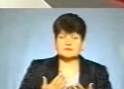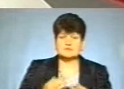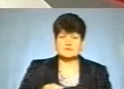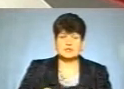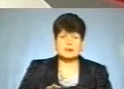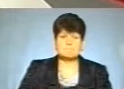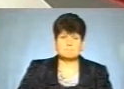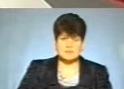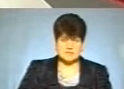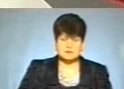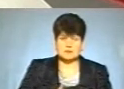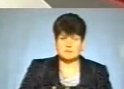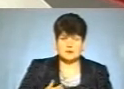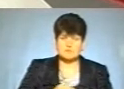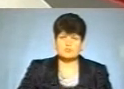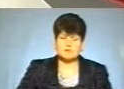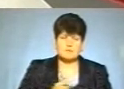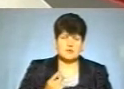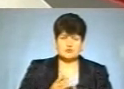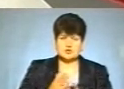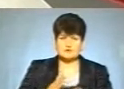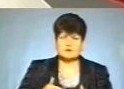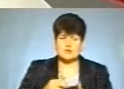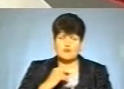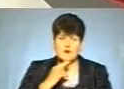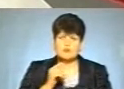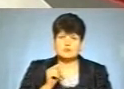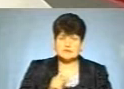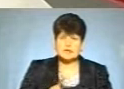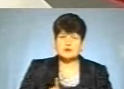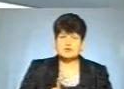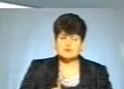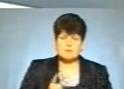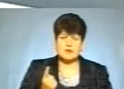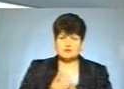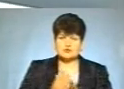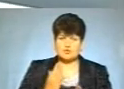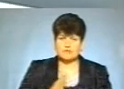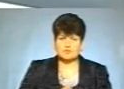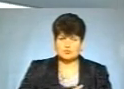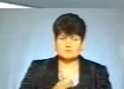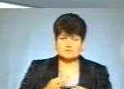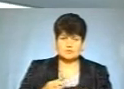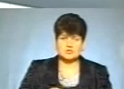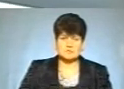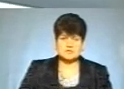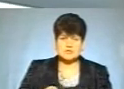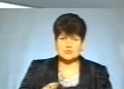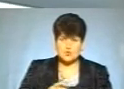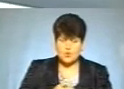місць. Тобто ми, як профспілки, в першу чергу звертаємо увагу на те, щоб першочергово це були вакантні місця скорочені, а